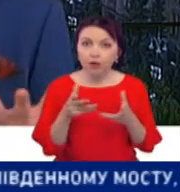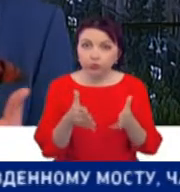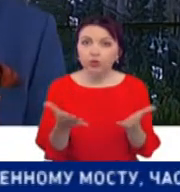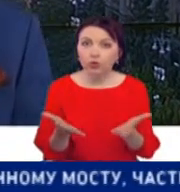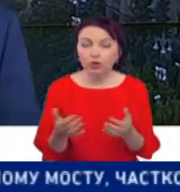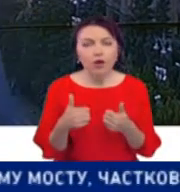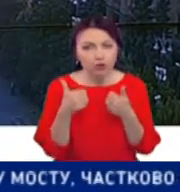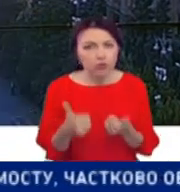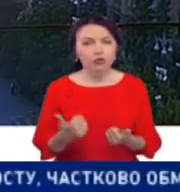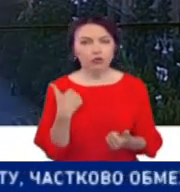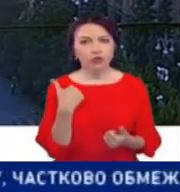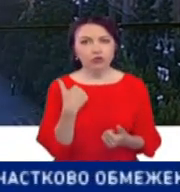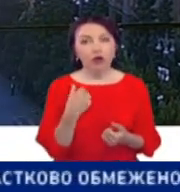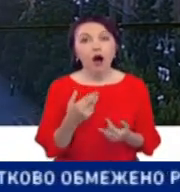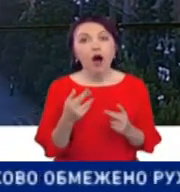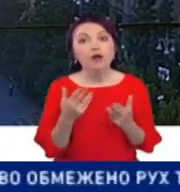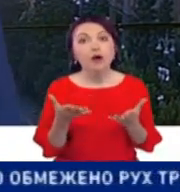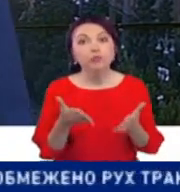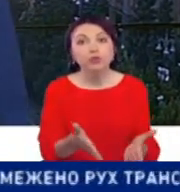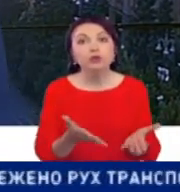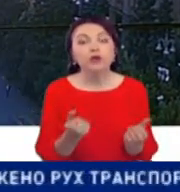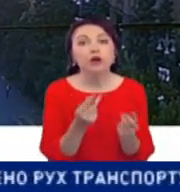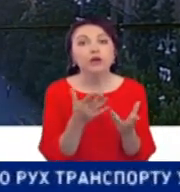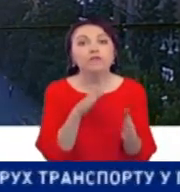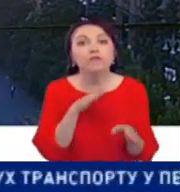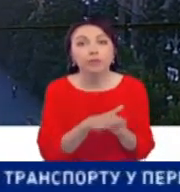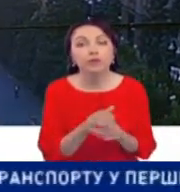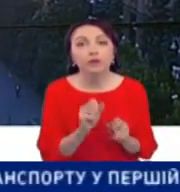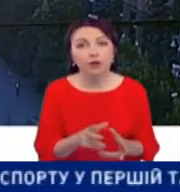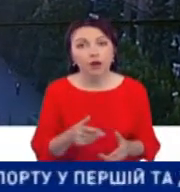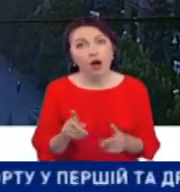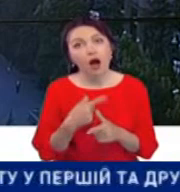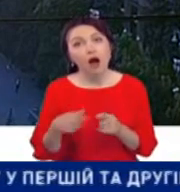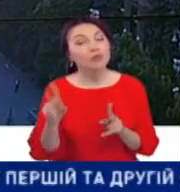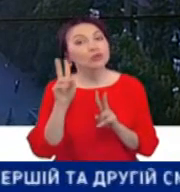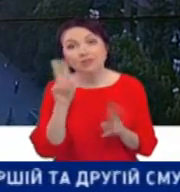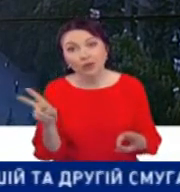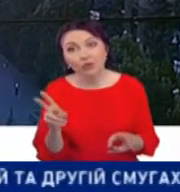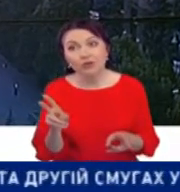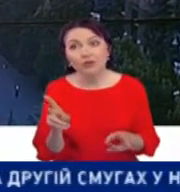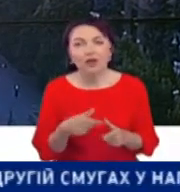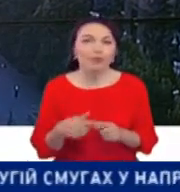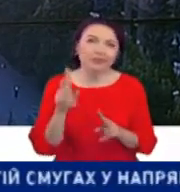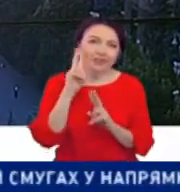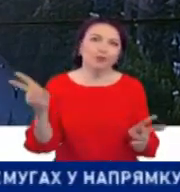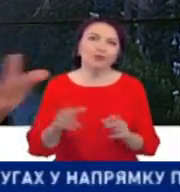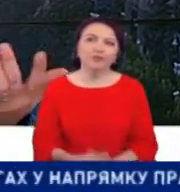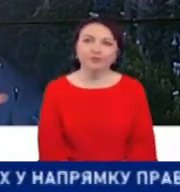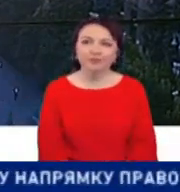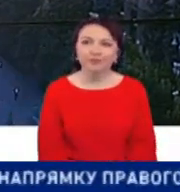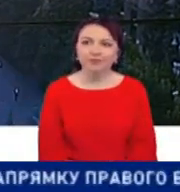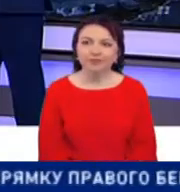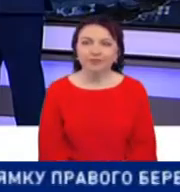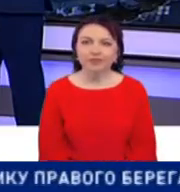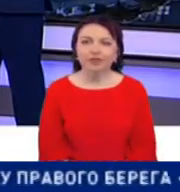да, виглядає, а от як, очевидно, або не знають, або не знають. Є звучить таке.